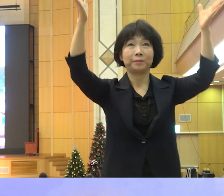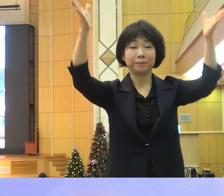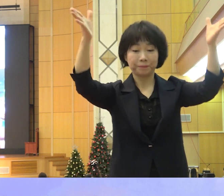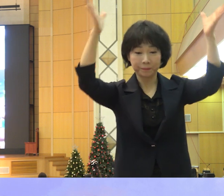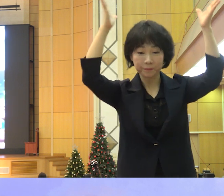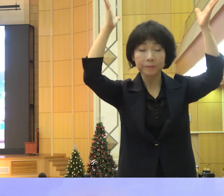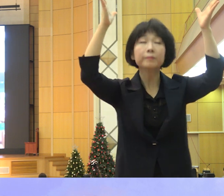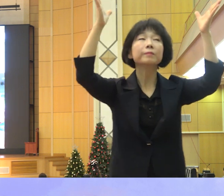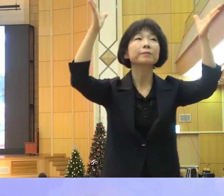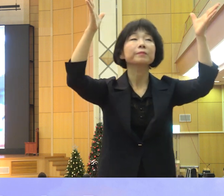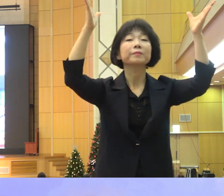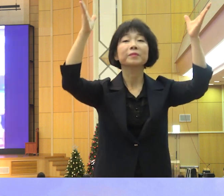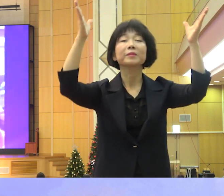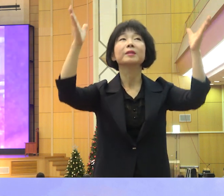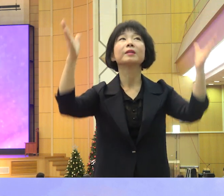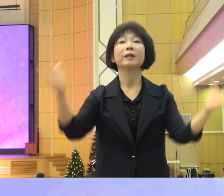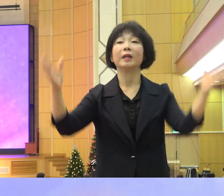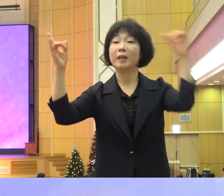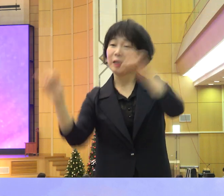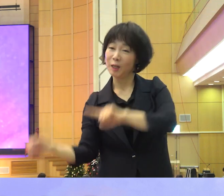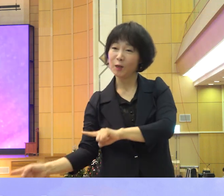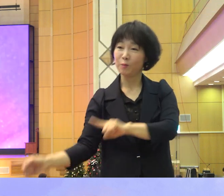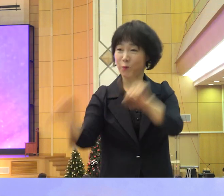부흥의 불길 타오르게 하소서.